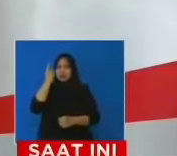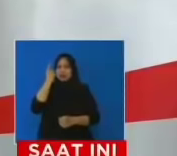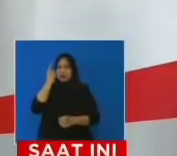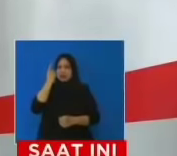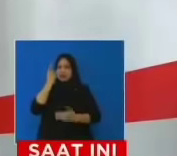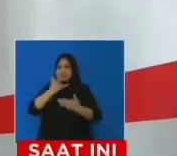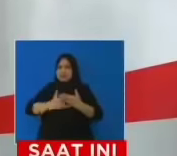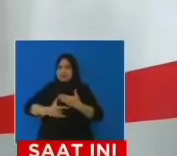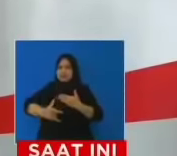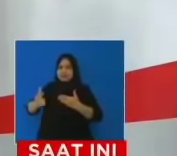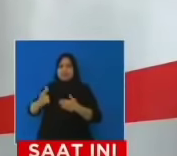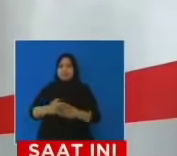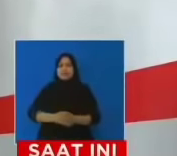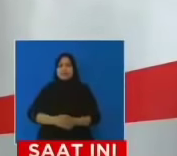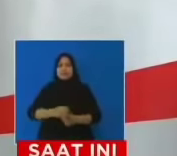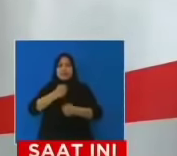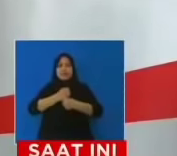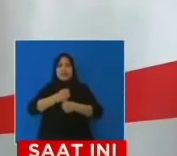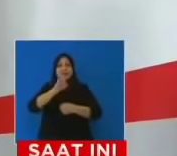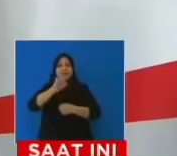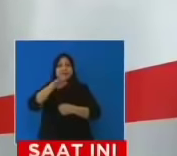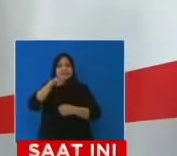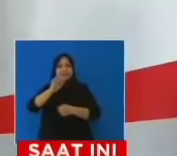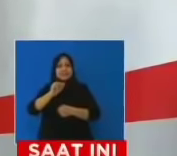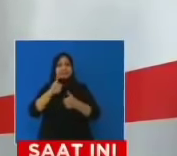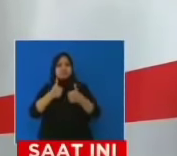pastikan asupan gizi bisa kita penuhi.